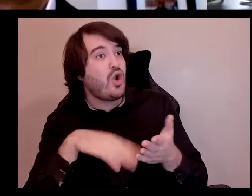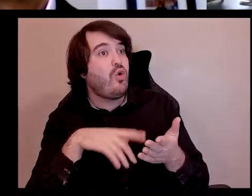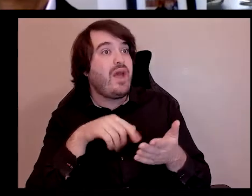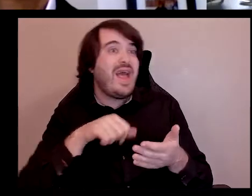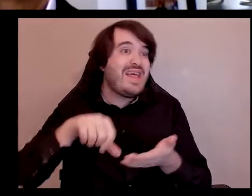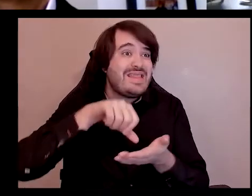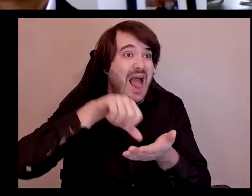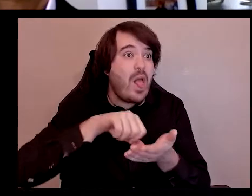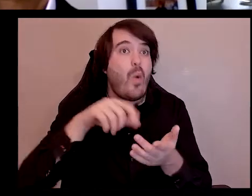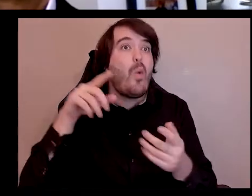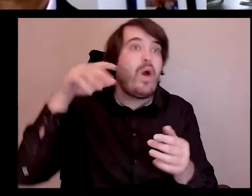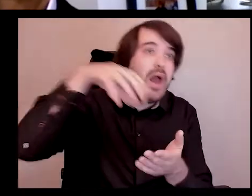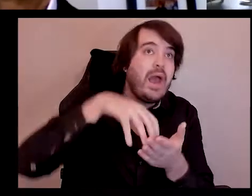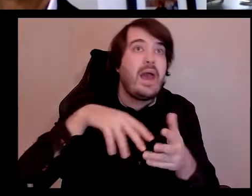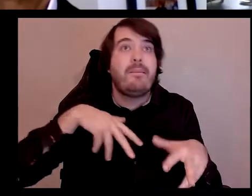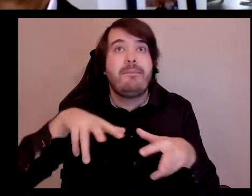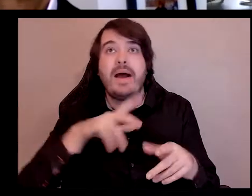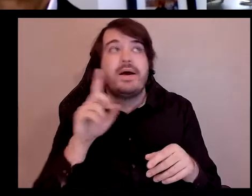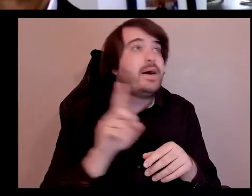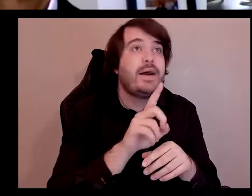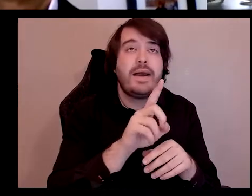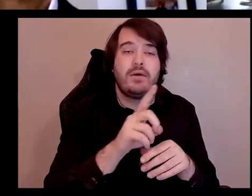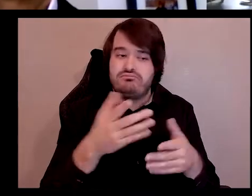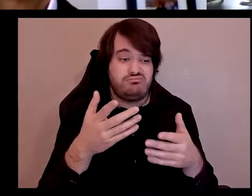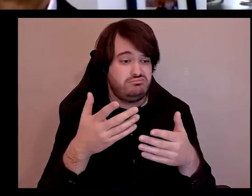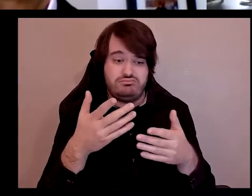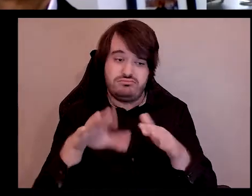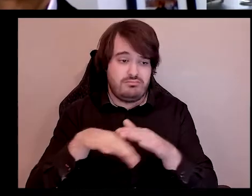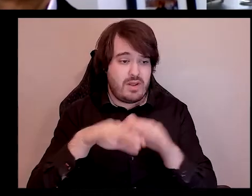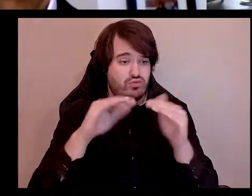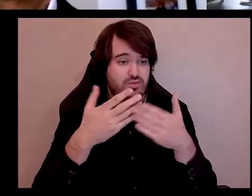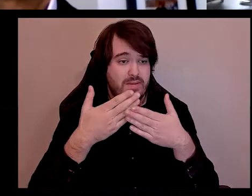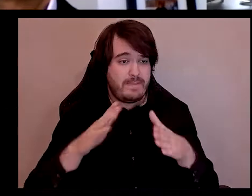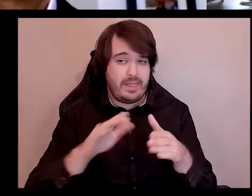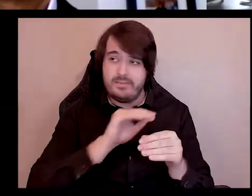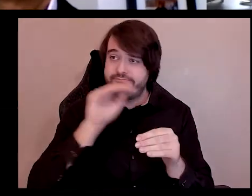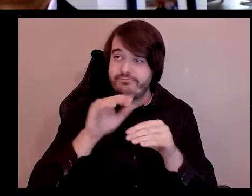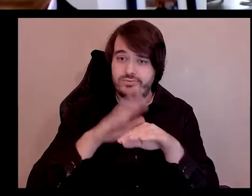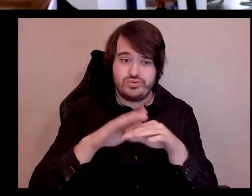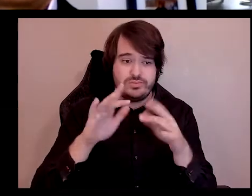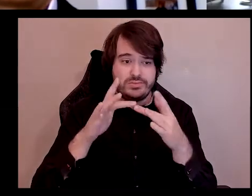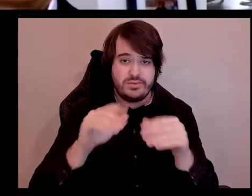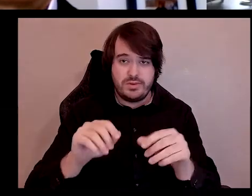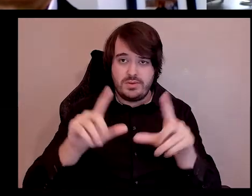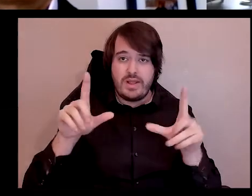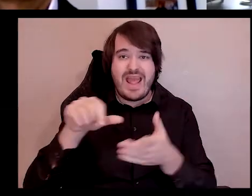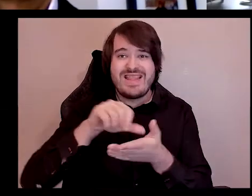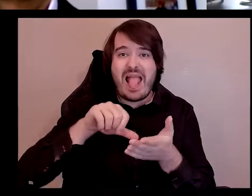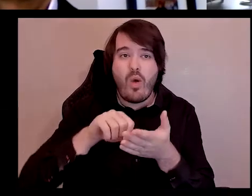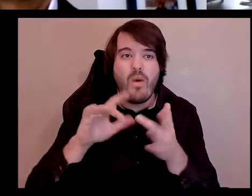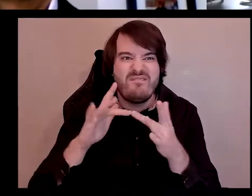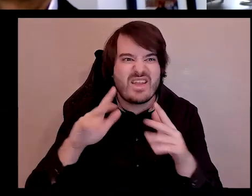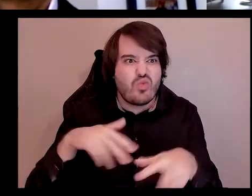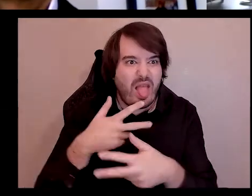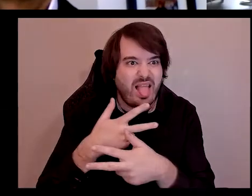dans un salon, en quelque part, physiquement, en train de vous promener, tout mis là, sur votre trente, vous êtes